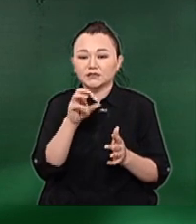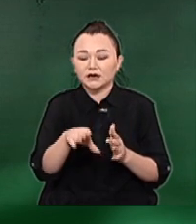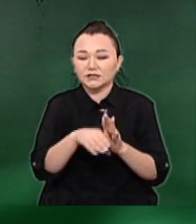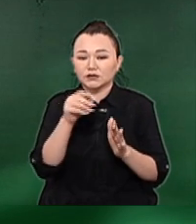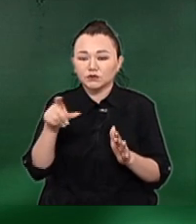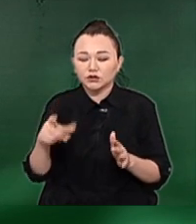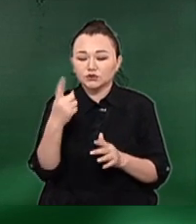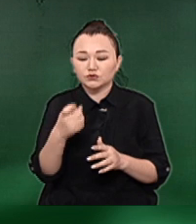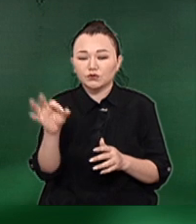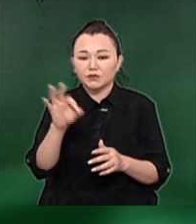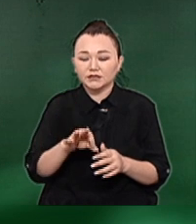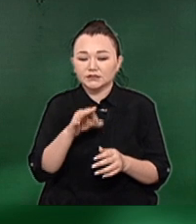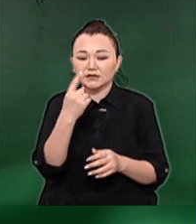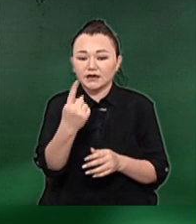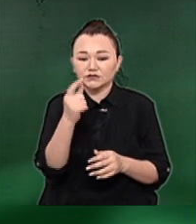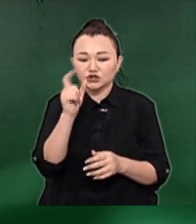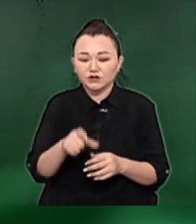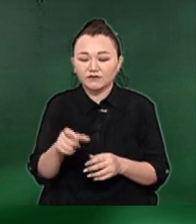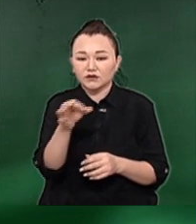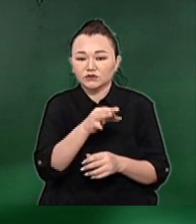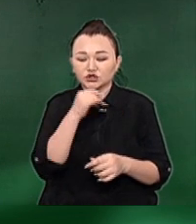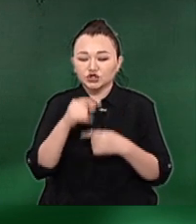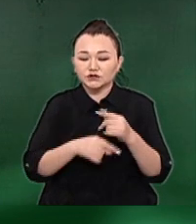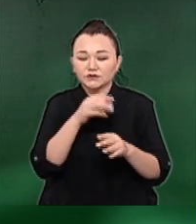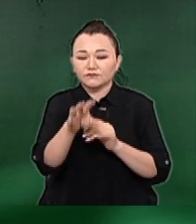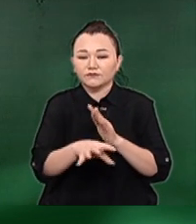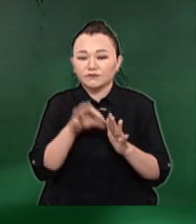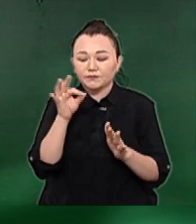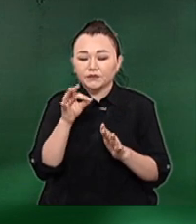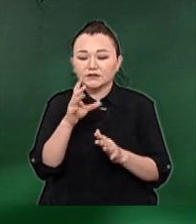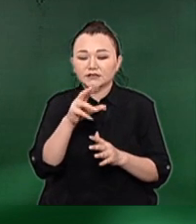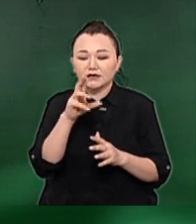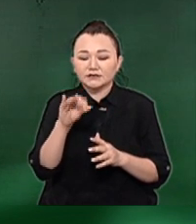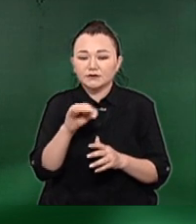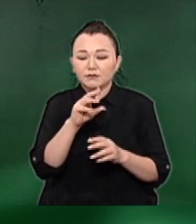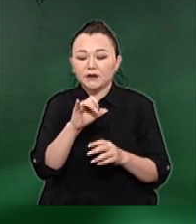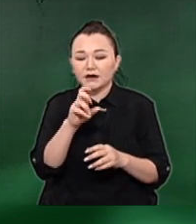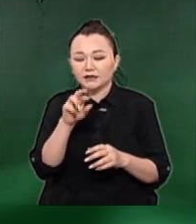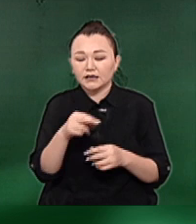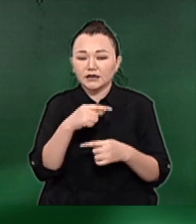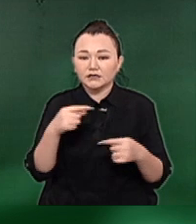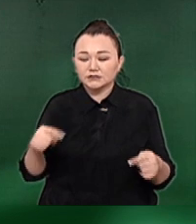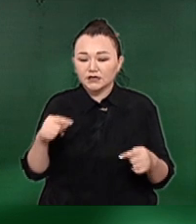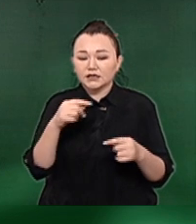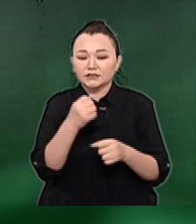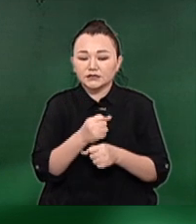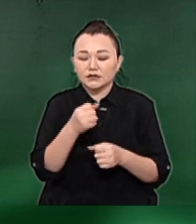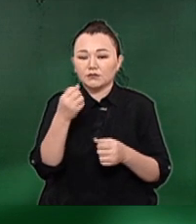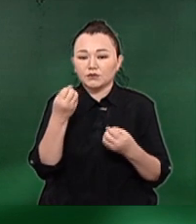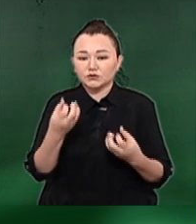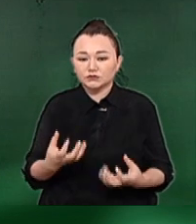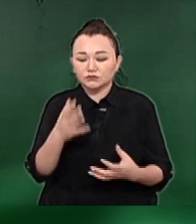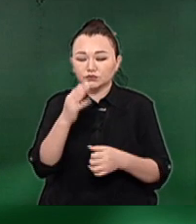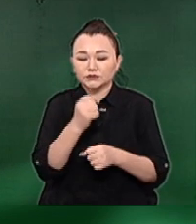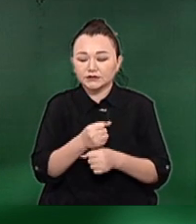депутаттары 100% бір мандатты округтер арқылы сайланады. Әрі саяси партияларды тіркеуде айтарлықтай жеңілдетіліп отыр.